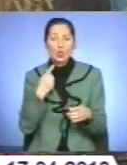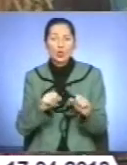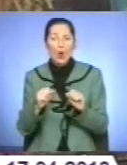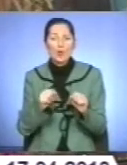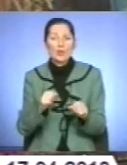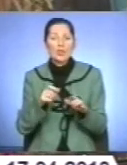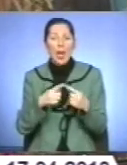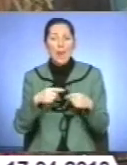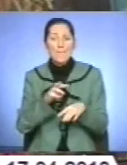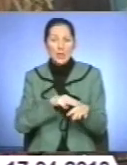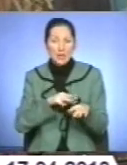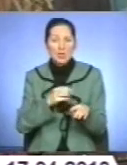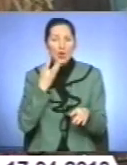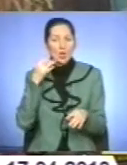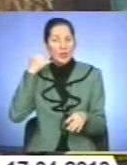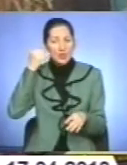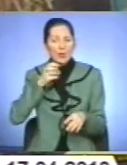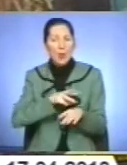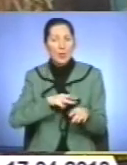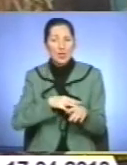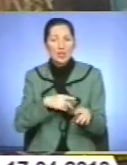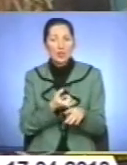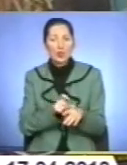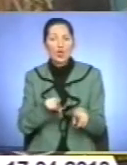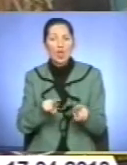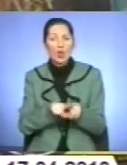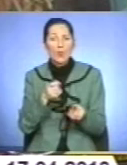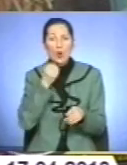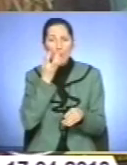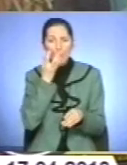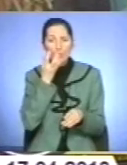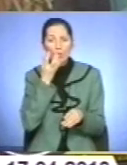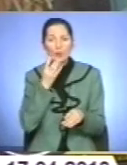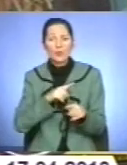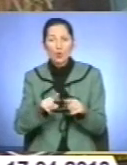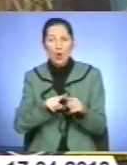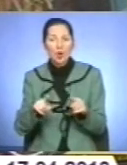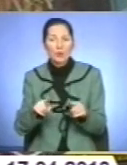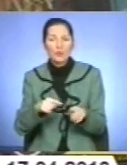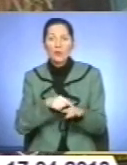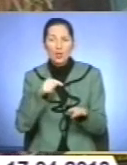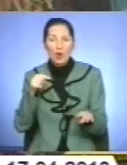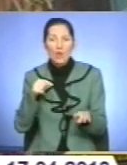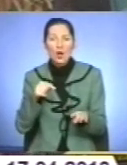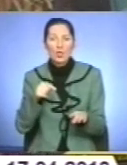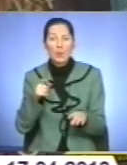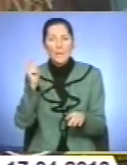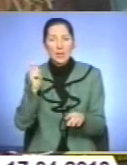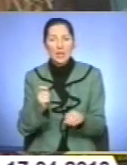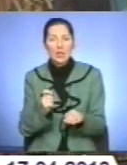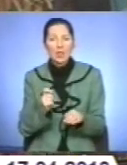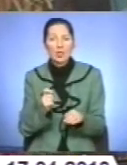Коли визвав міліцію, дуже такому хорошому скорому темпі відреагували.